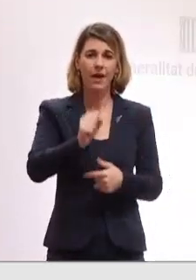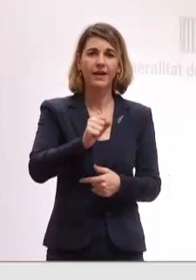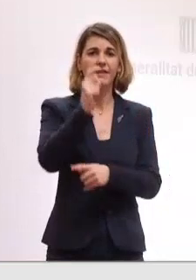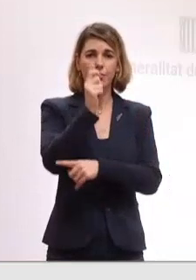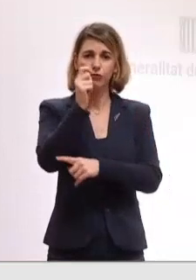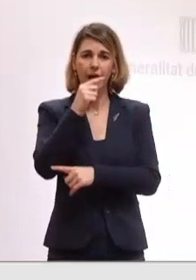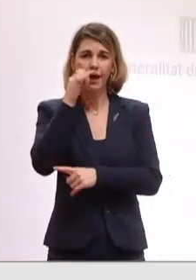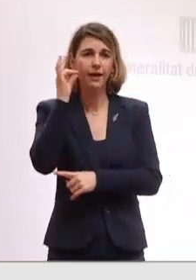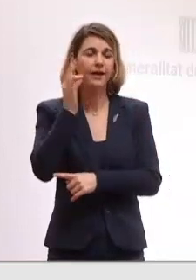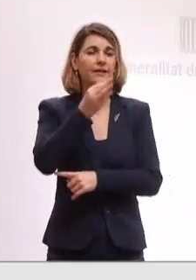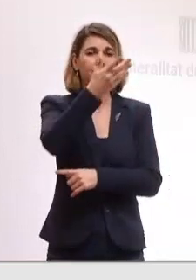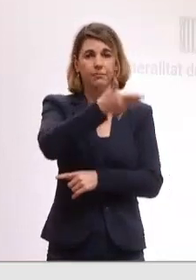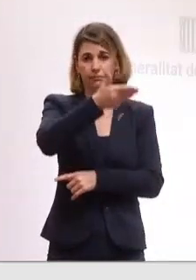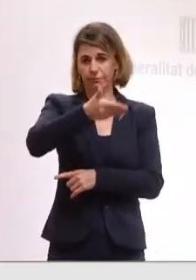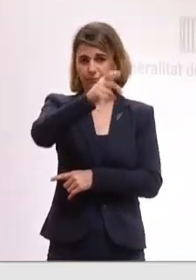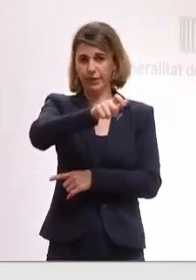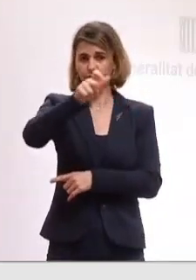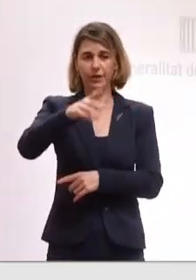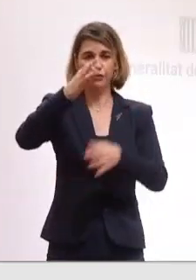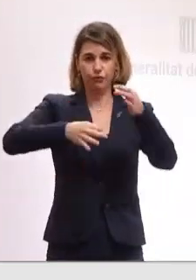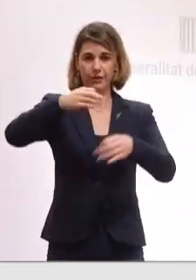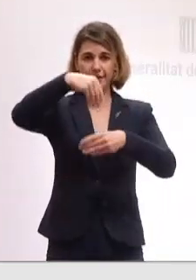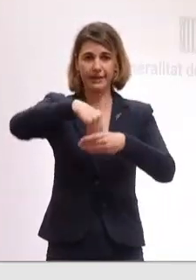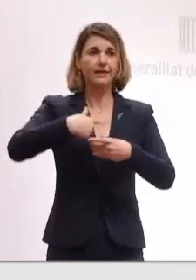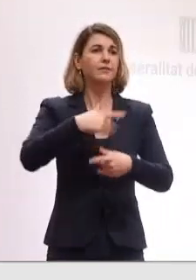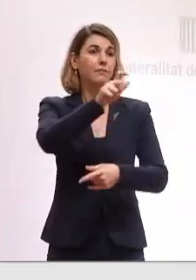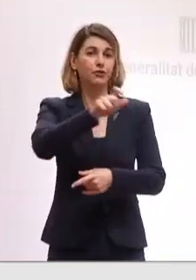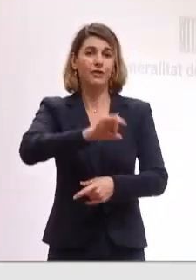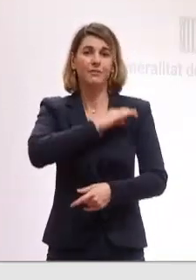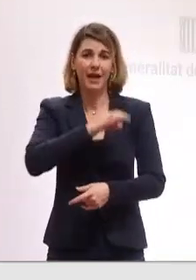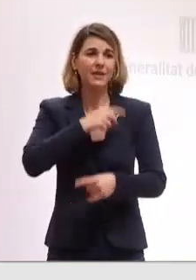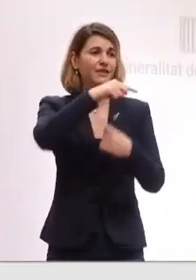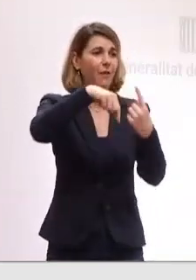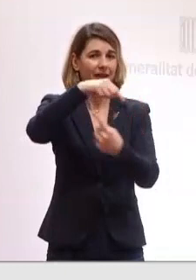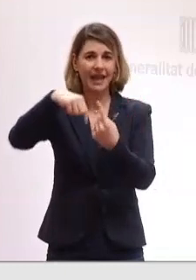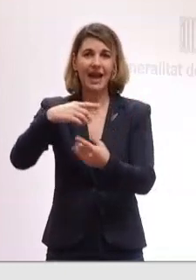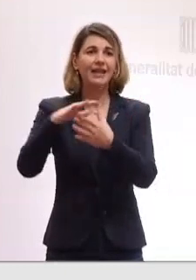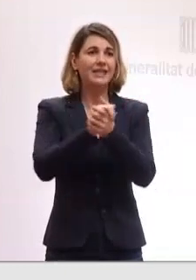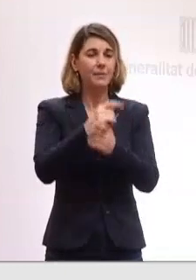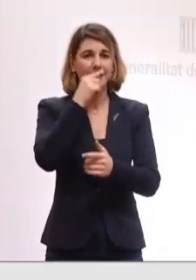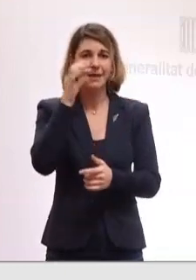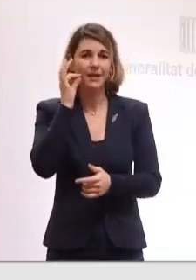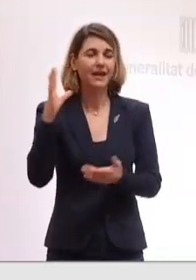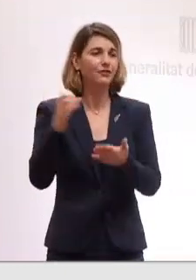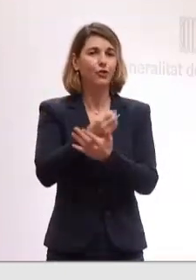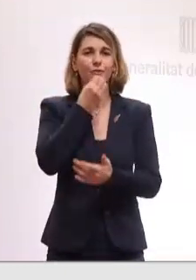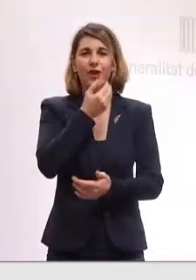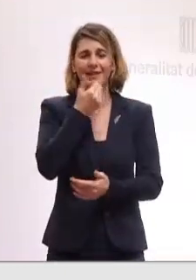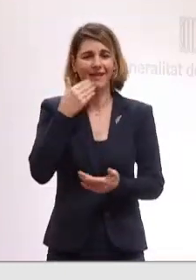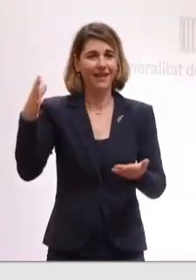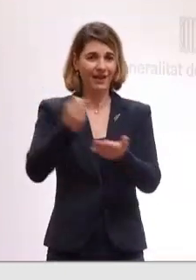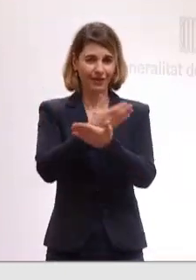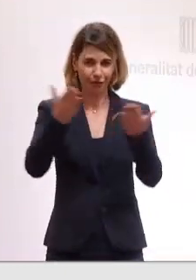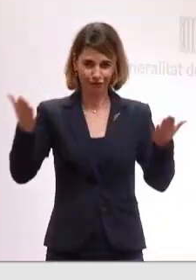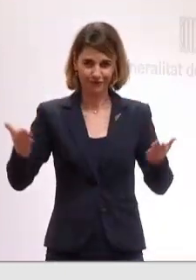diputats, autoritats del món judicial, guardonats i familiars dels guardonats, amics i amigues, bona tarda a